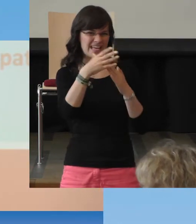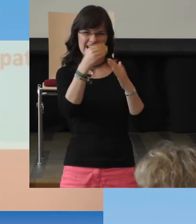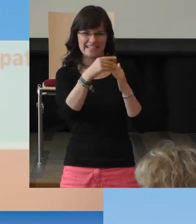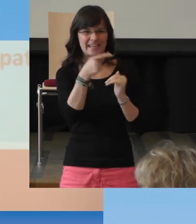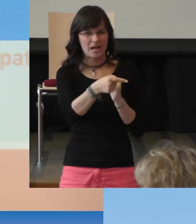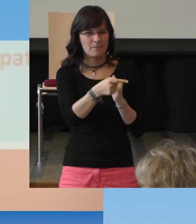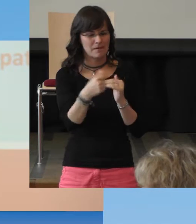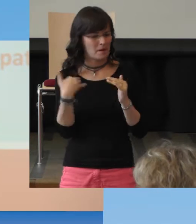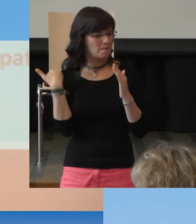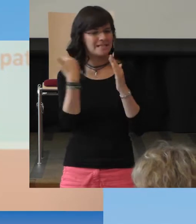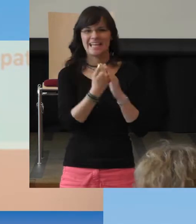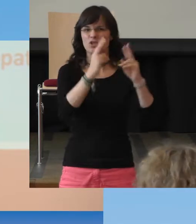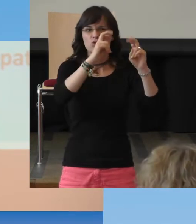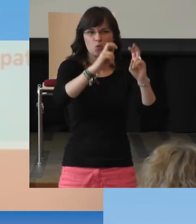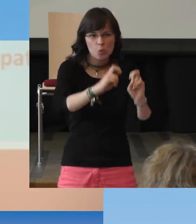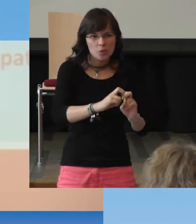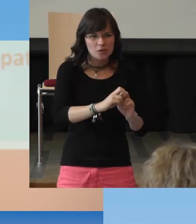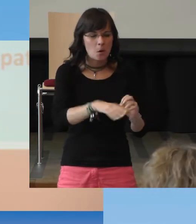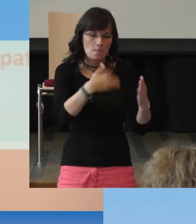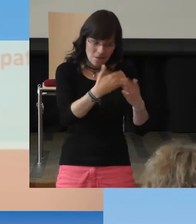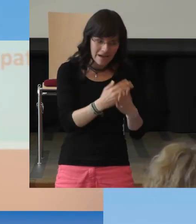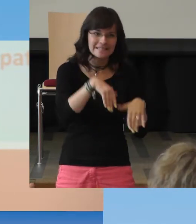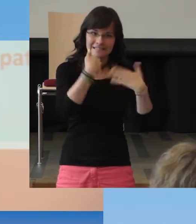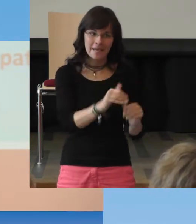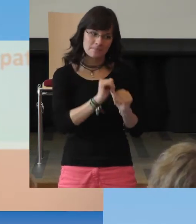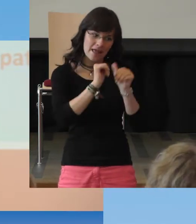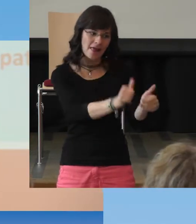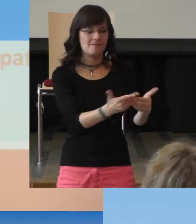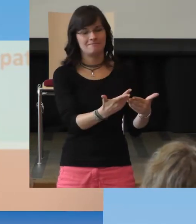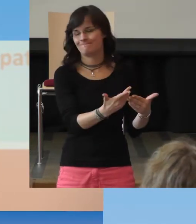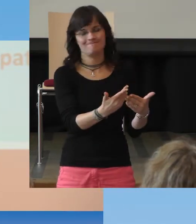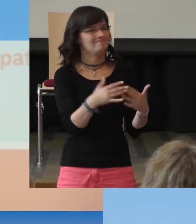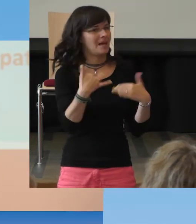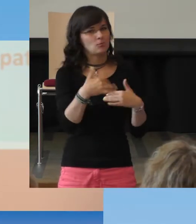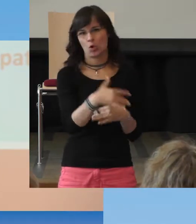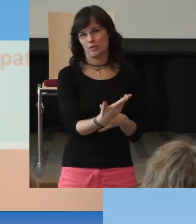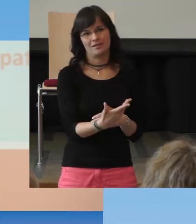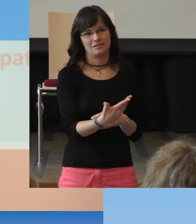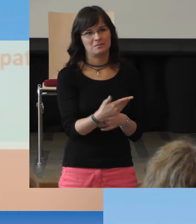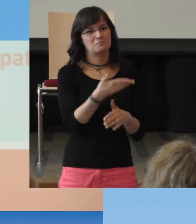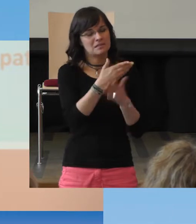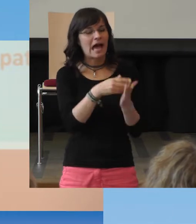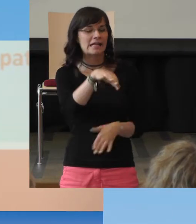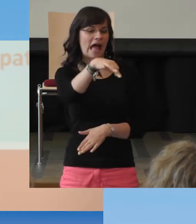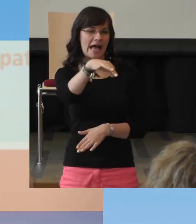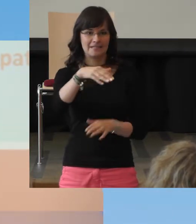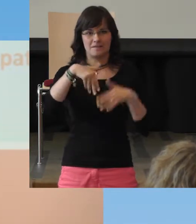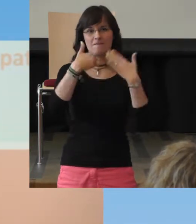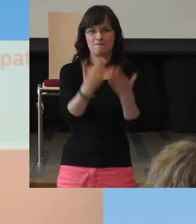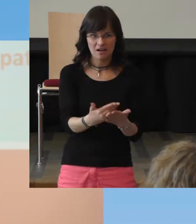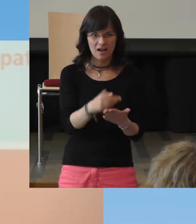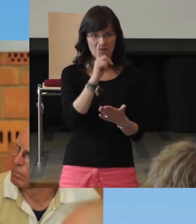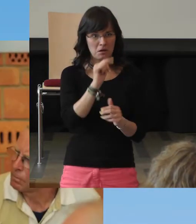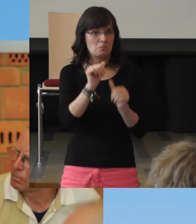Studien die einen überwiegenden Nutzen nachweisen können es gibt sicherlich Einzelfälle wo das was bringt wenn es Ihnen also als Therapeutikum hilft